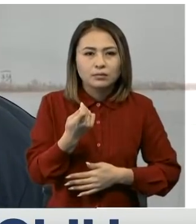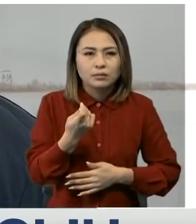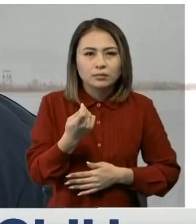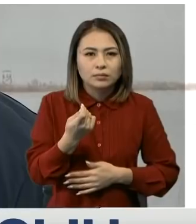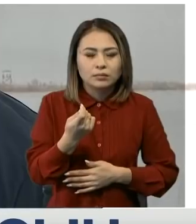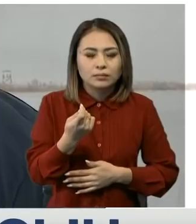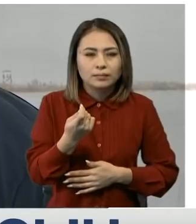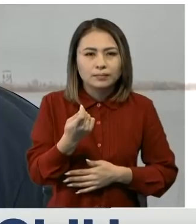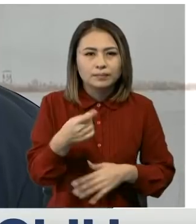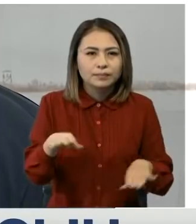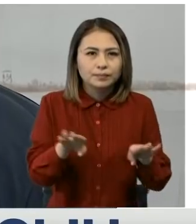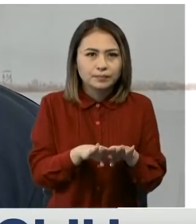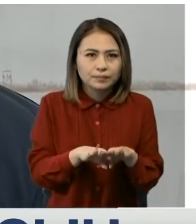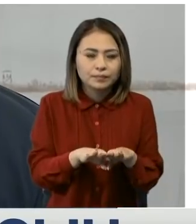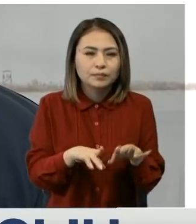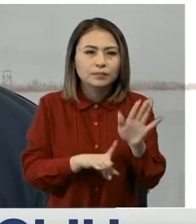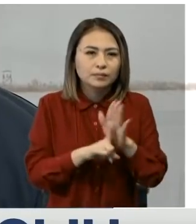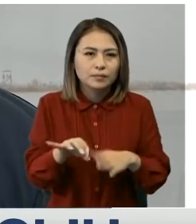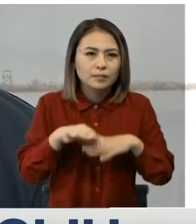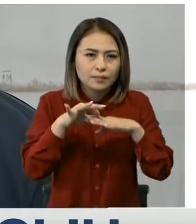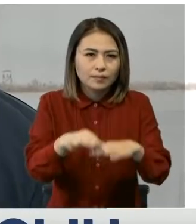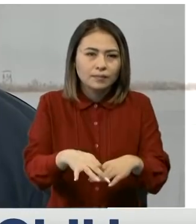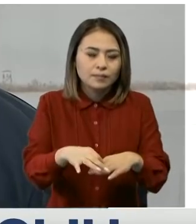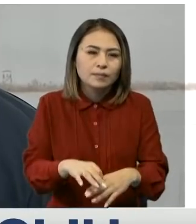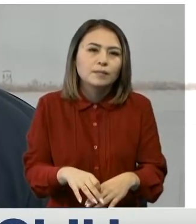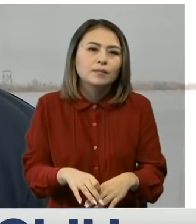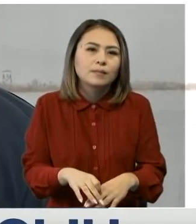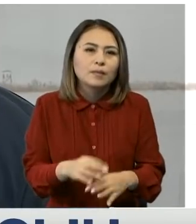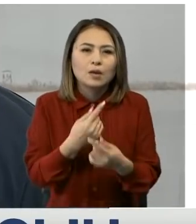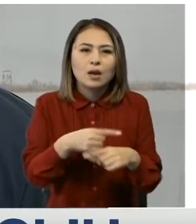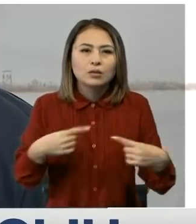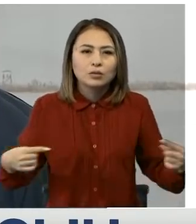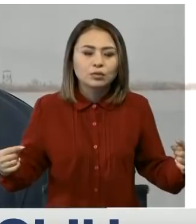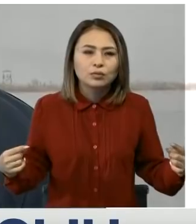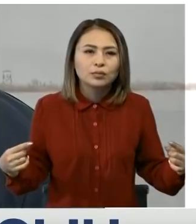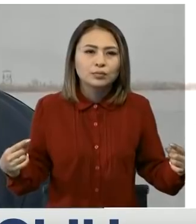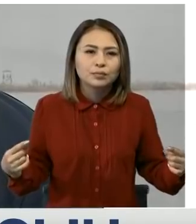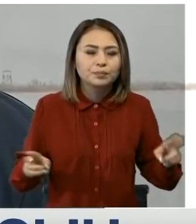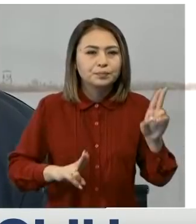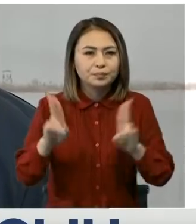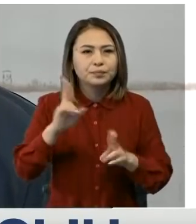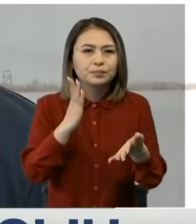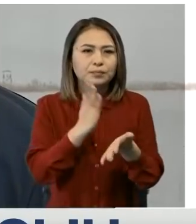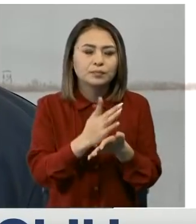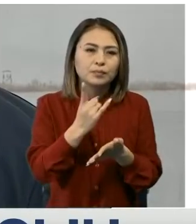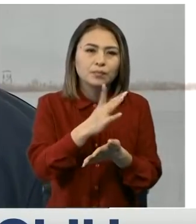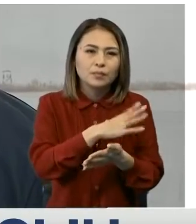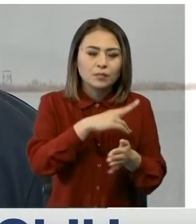аз болғаннан кейін осындай міне шара қолданады. Аэрация дейміз оны. Әртүрлі методтар бар. Біреуі